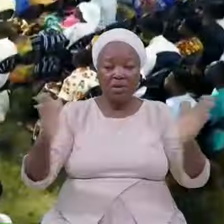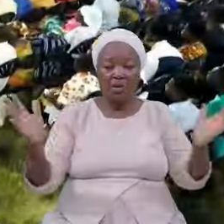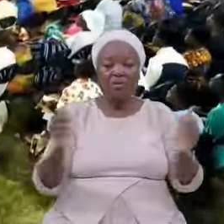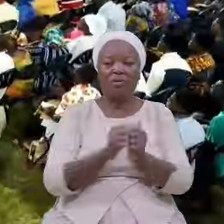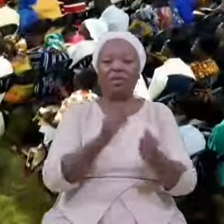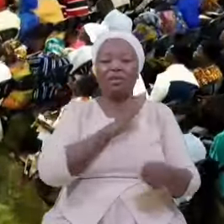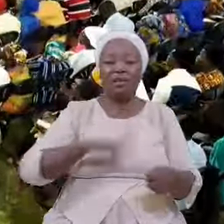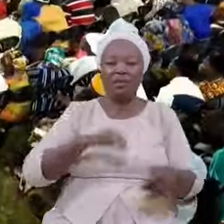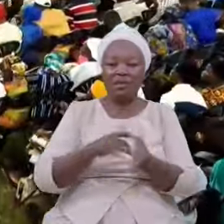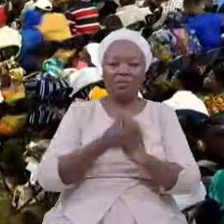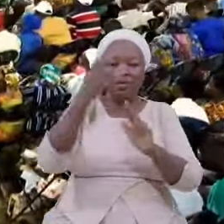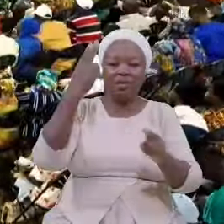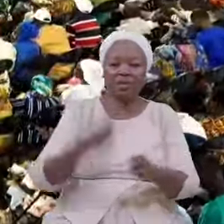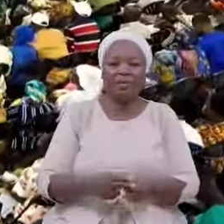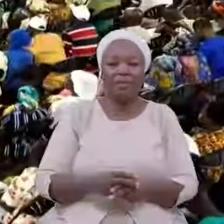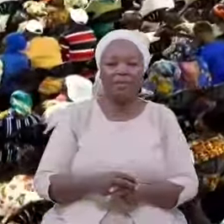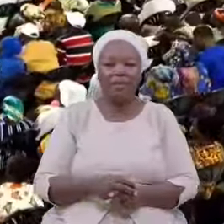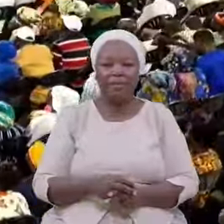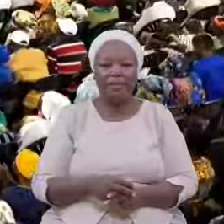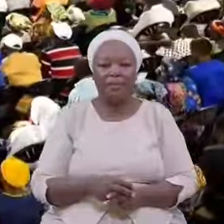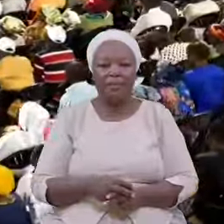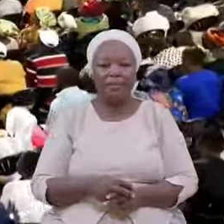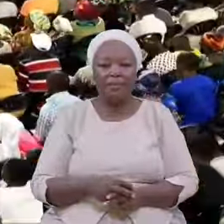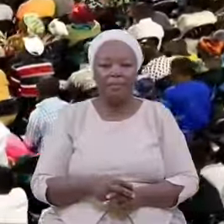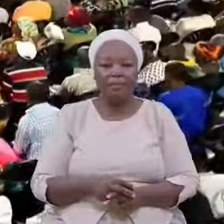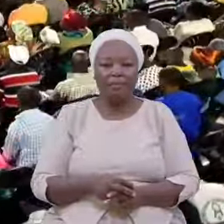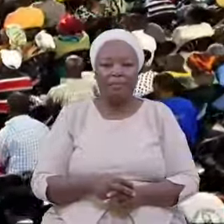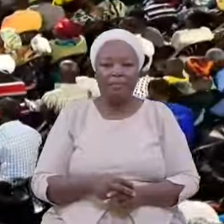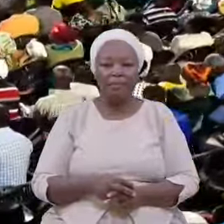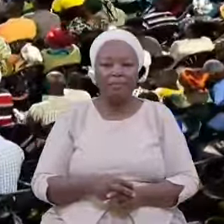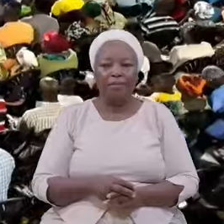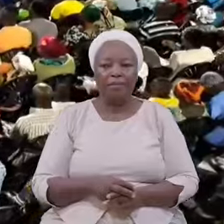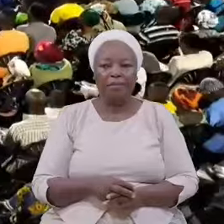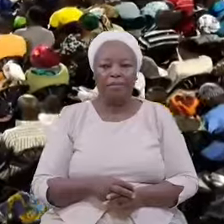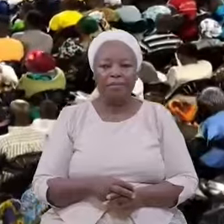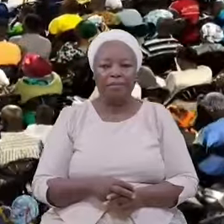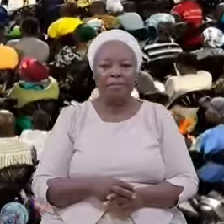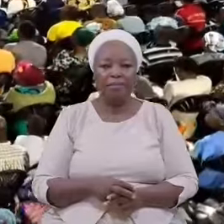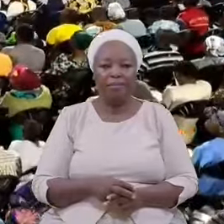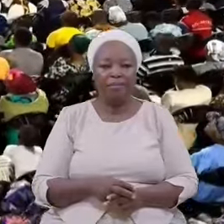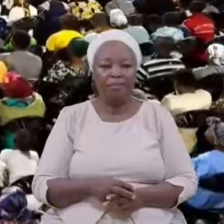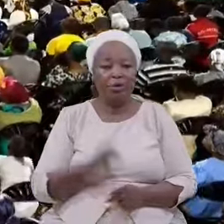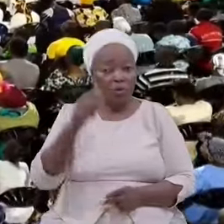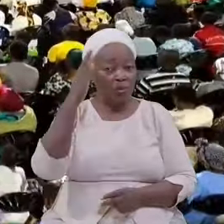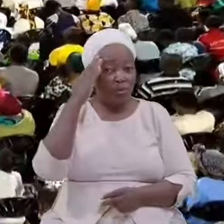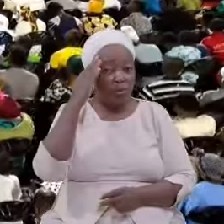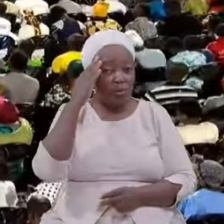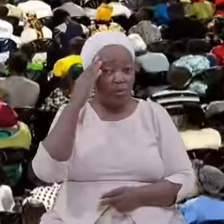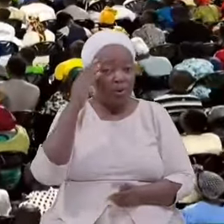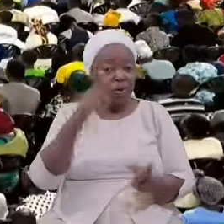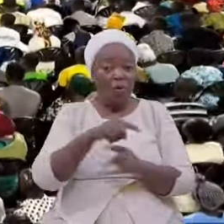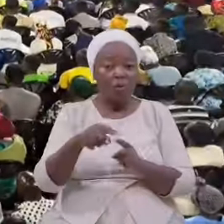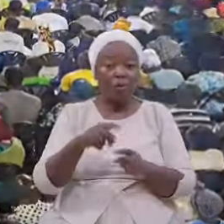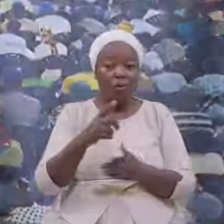Que l'homme là, c'est un Thomas douteur, mais ce jour, votre le tomate de